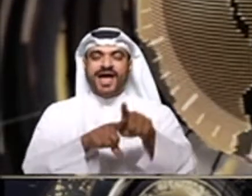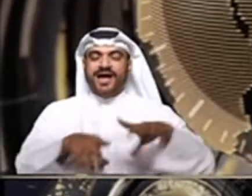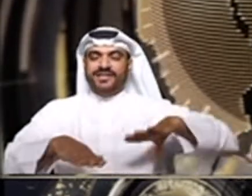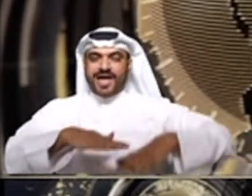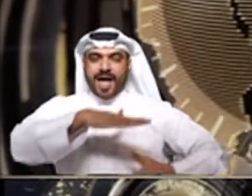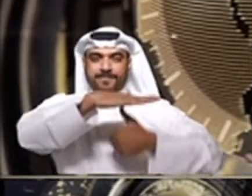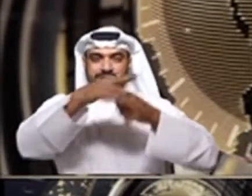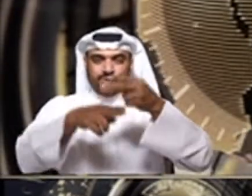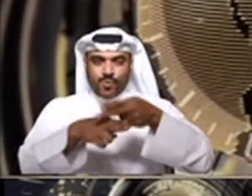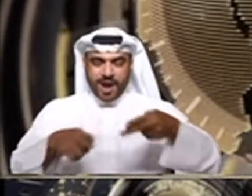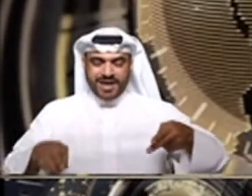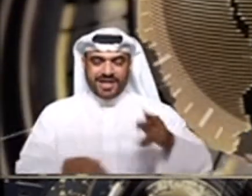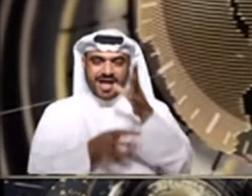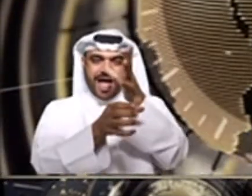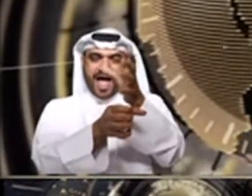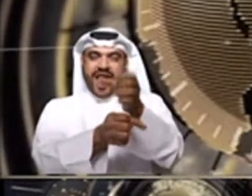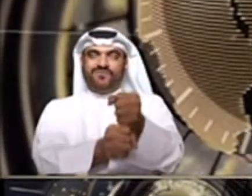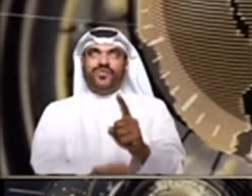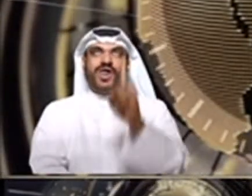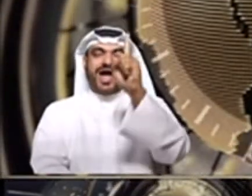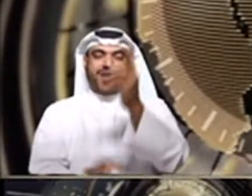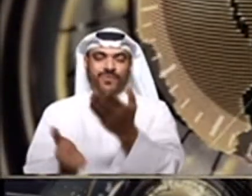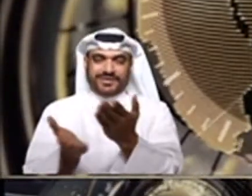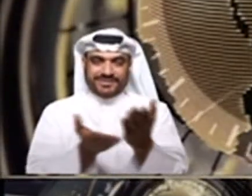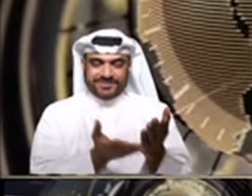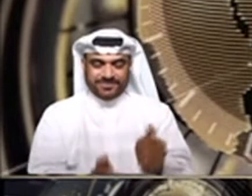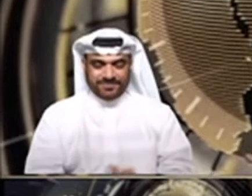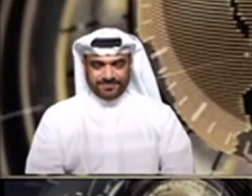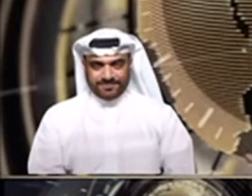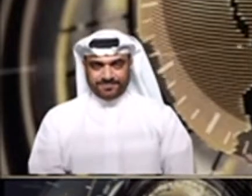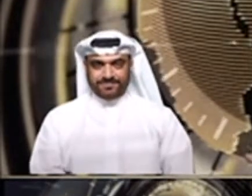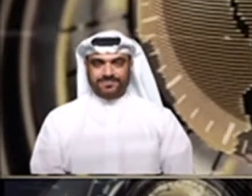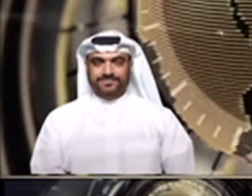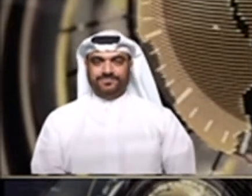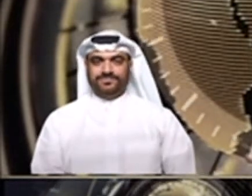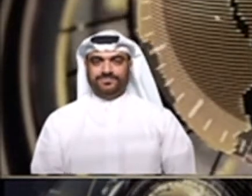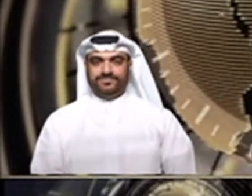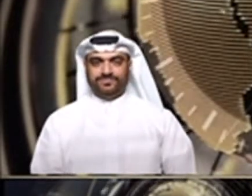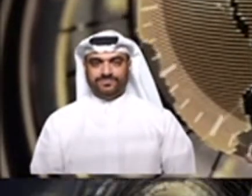صاحب السمو أمير البلاد الشيخ صباح الأحمد الجابر الصباح حفظه الله ورعاه.